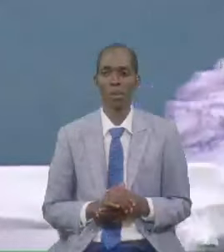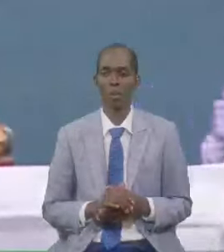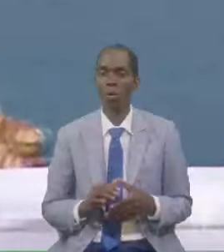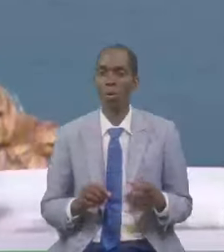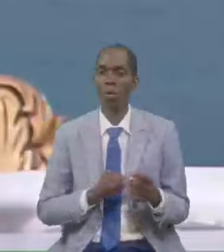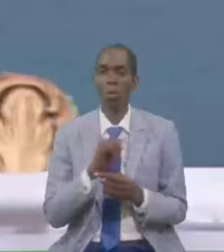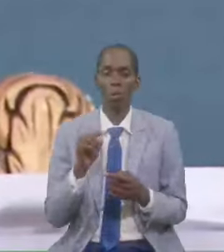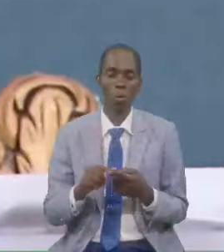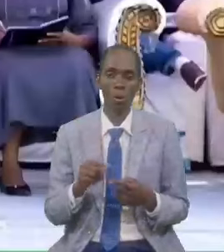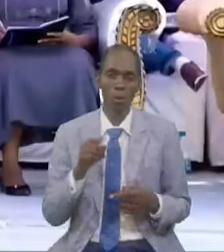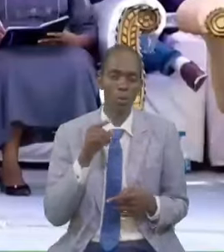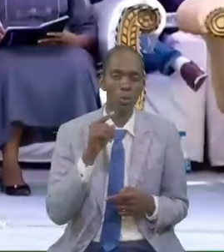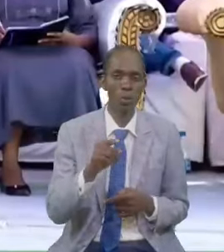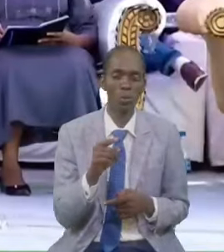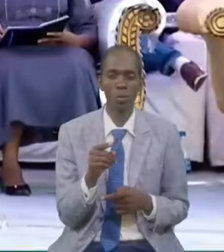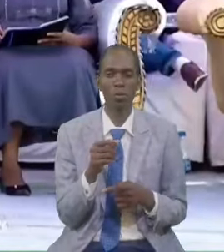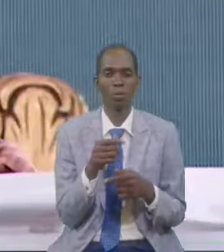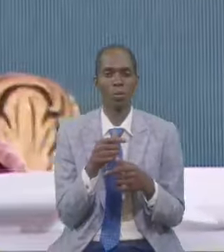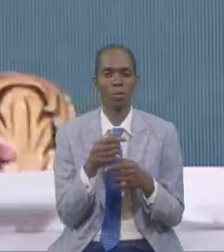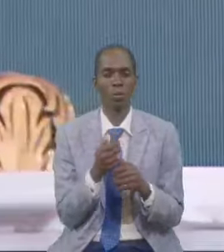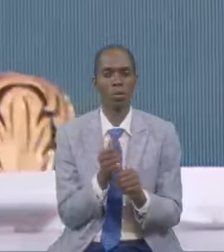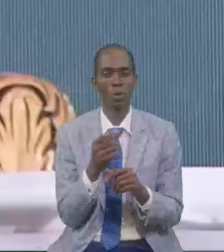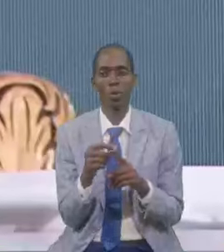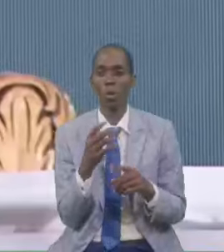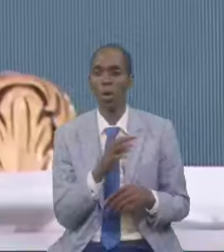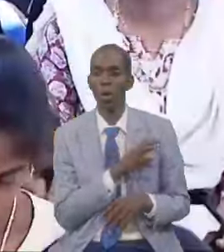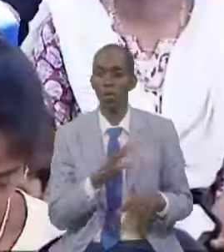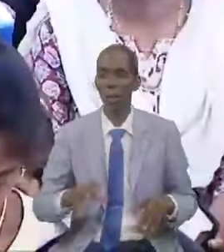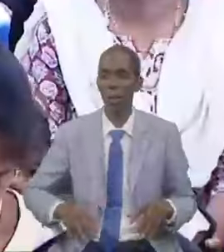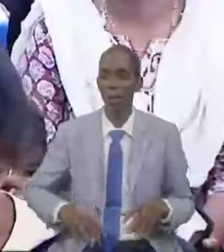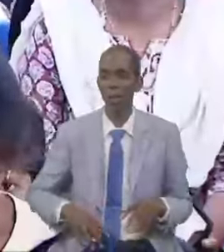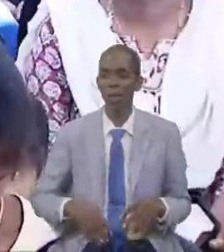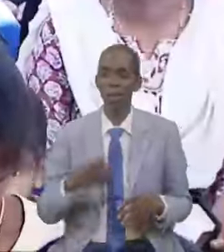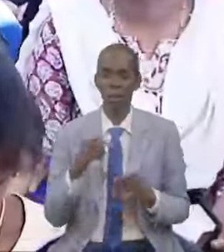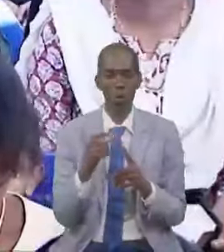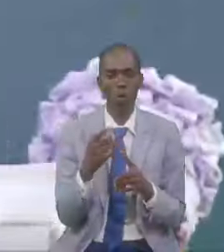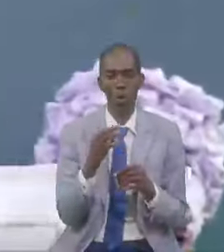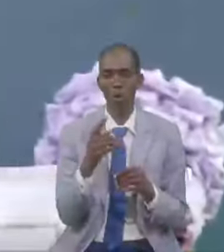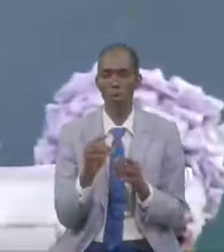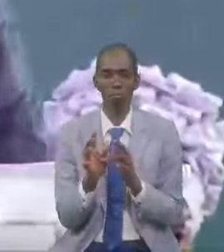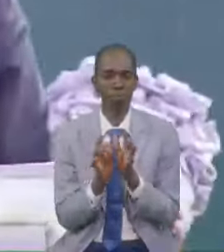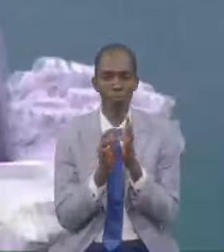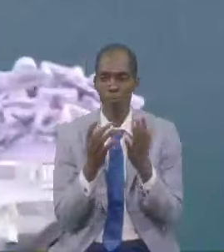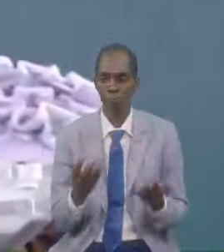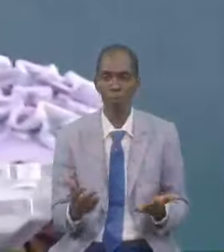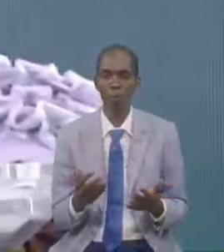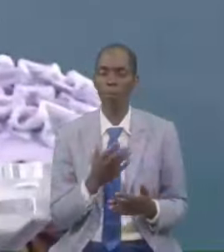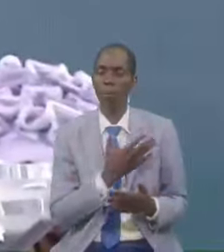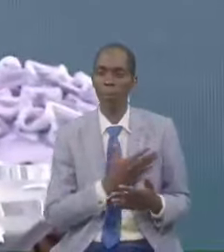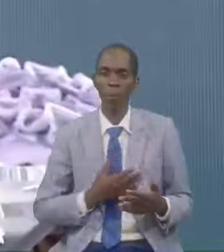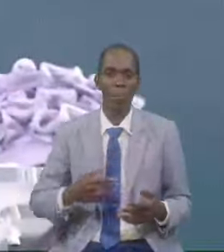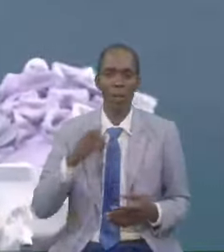ఆఫ్ క్రైస్ట్ మీరు క్రీస్తు యొక్క కార్యాలు గమనిస్తే, ది వర్డ్స్ ఆఫ్ ది బైబిల్ దేవుని యొక్క వాక్య పదాలు గమనిస్తే, యు డు నాట్ స్పీక్ యువర్